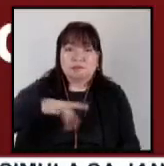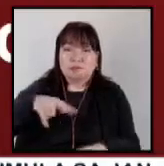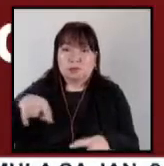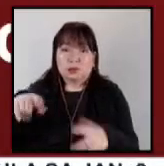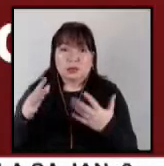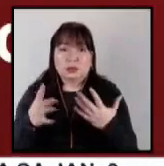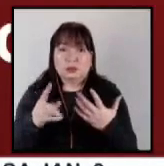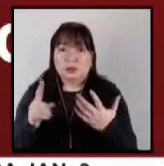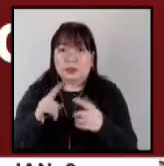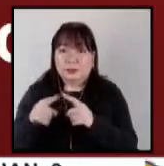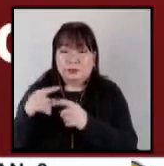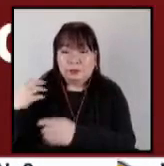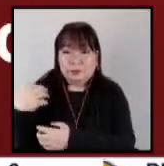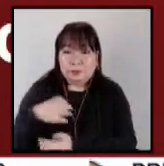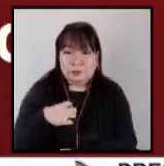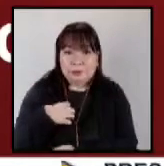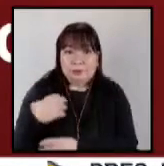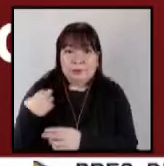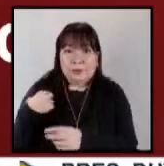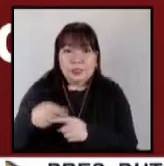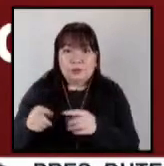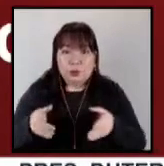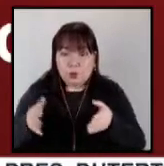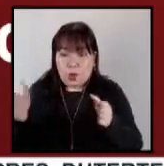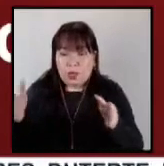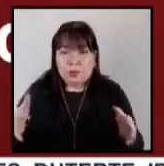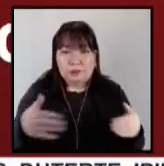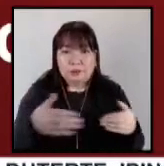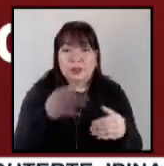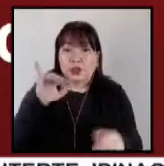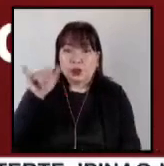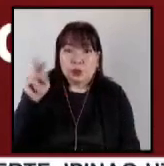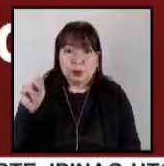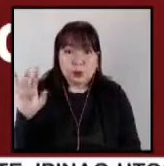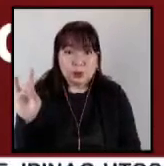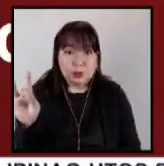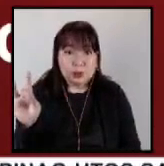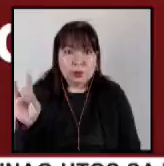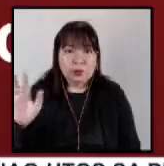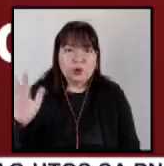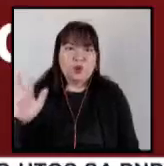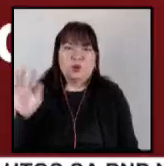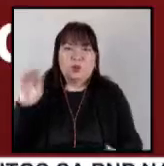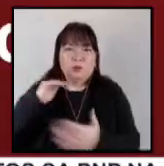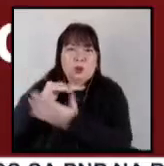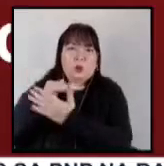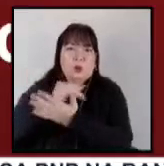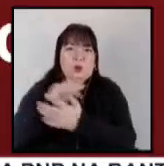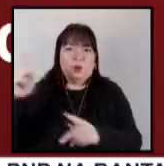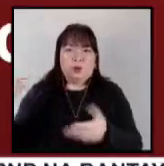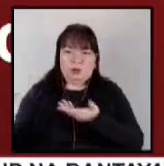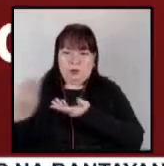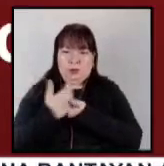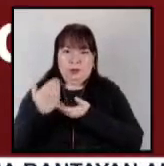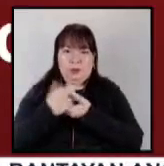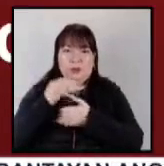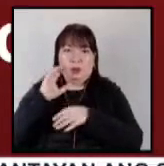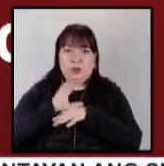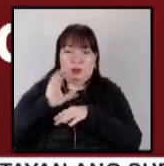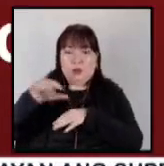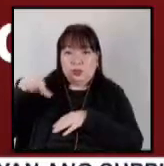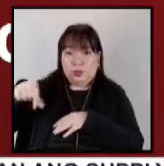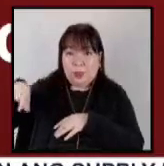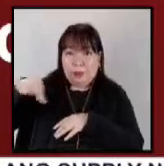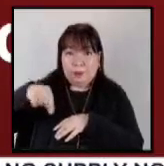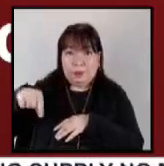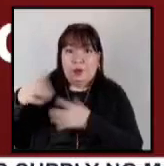ilang kalsada sa Enero 8 or January 8 para maiwasan ang pagpunta ng publiko sa simbahan ng Quiapo, Santa Cruz